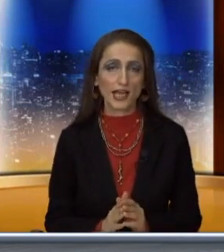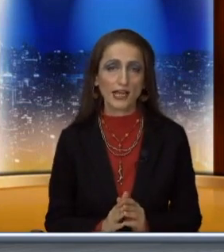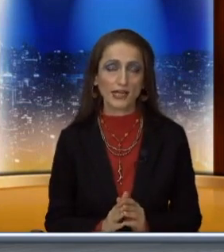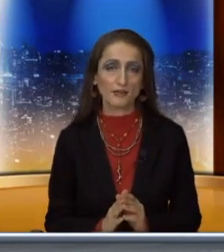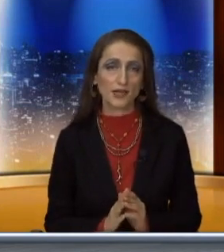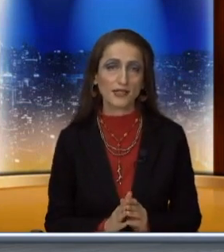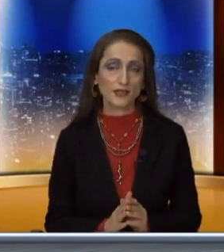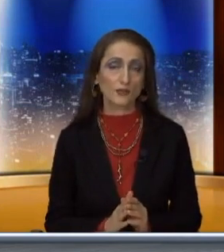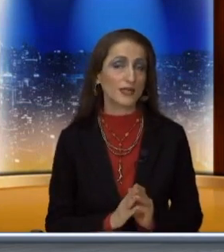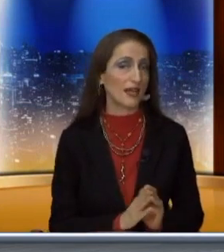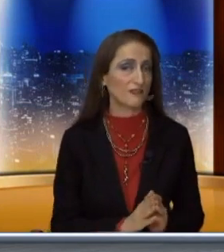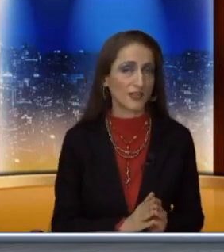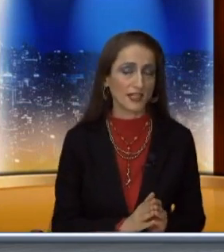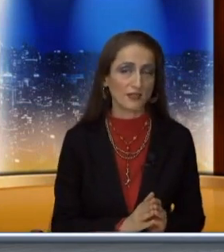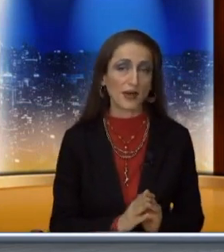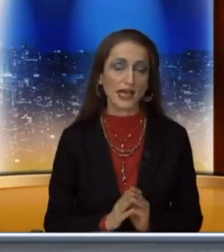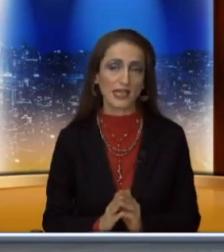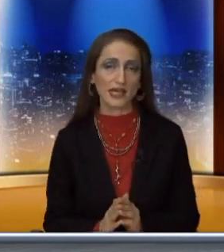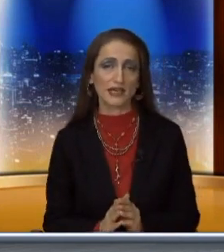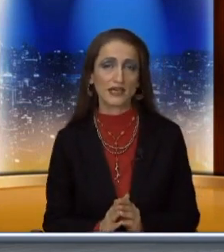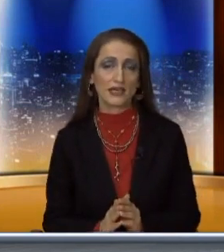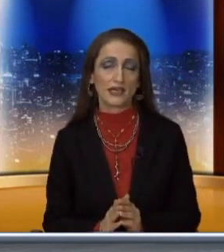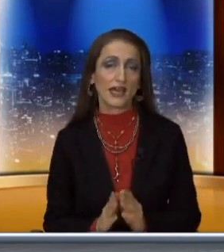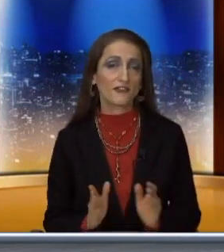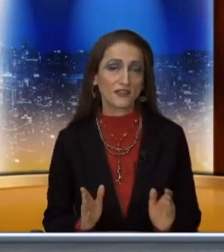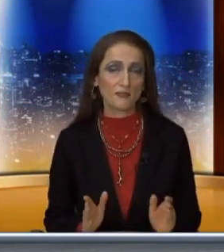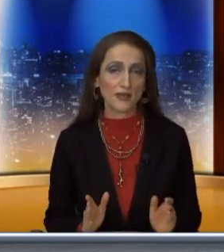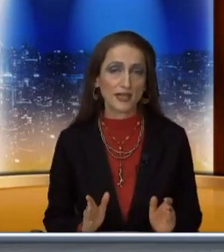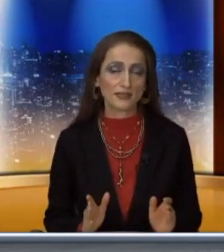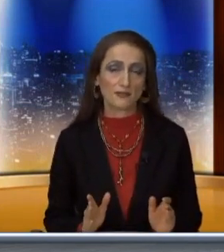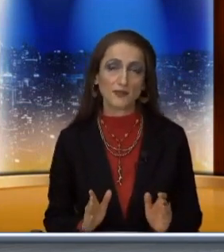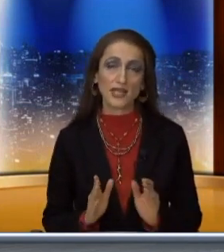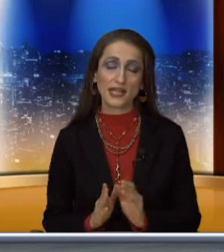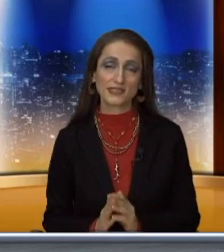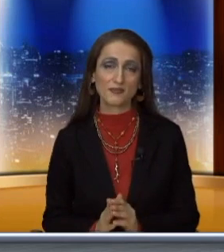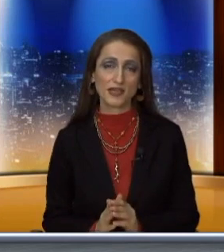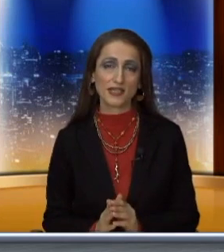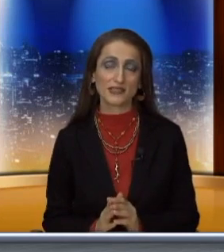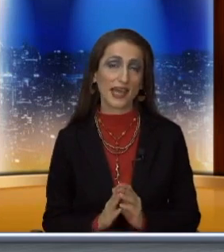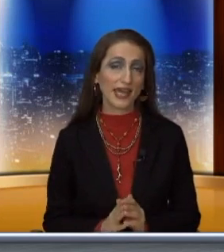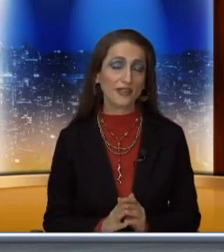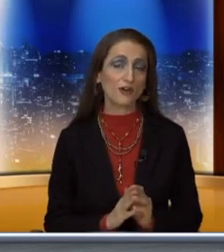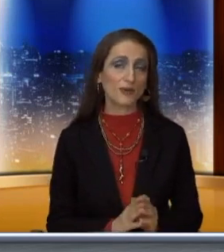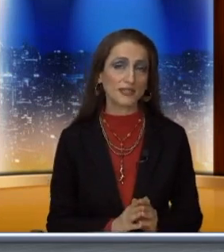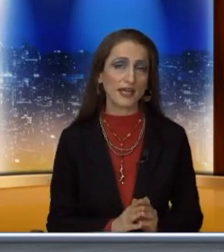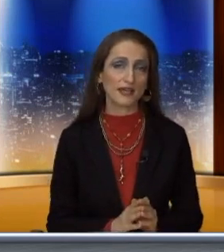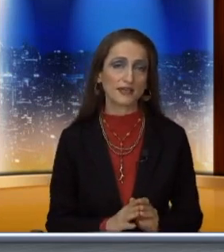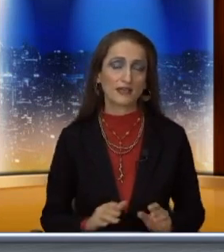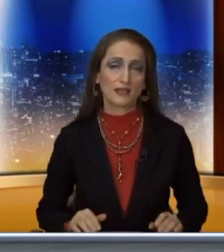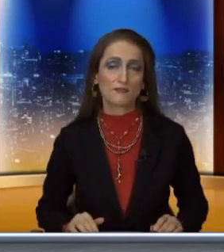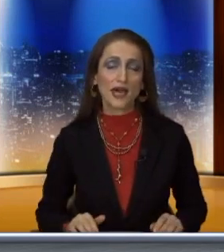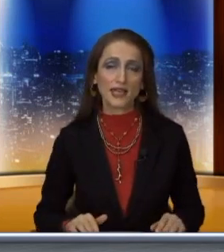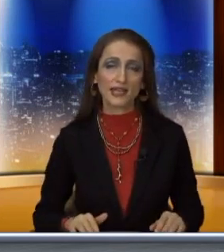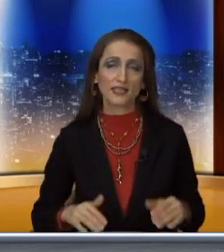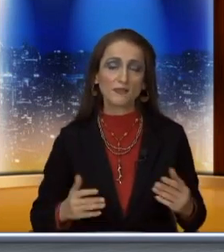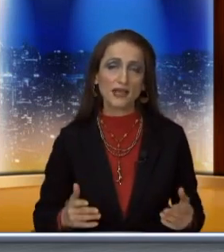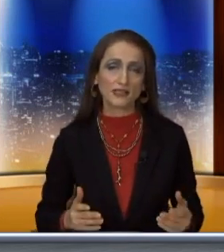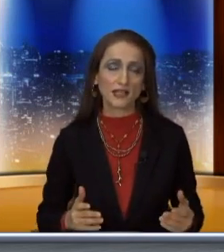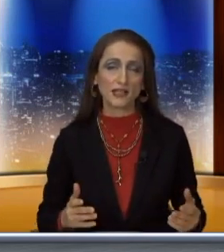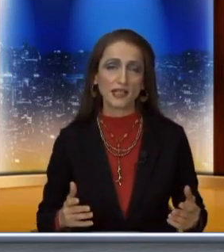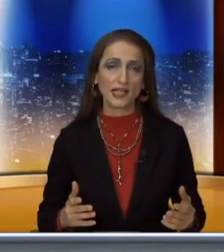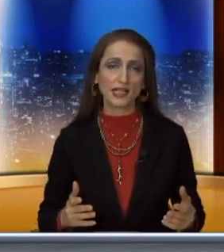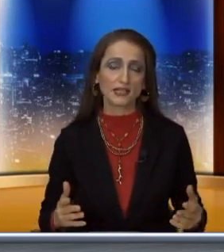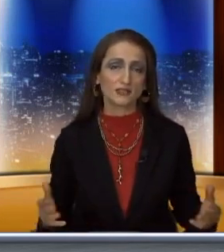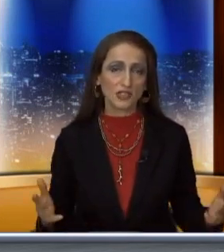نعرف العلاقة بينك وبين هالفريق، ما هي، كيف تمت، من أي زمن، أين ومتى، ما هي